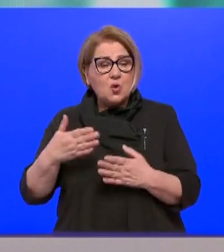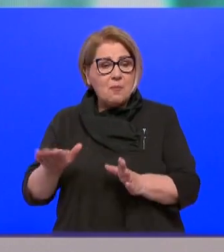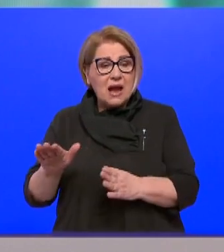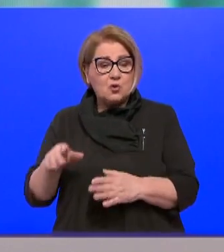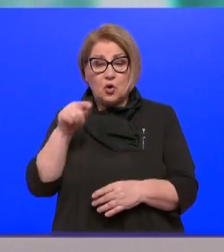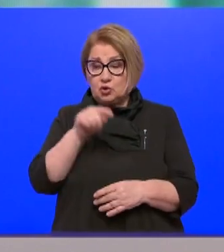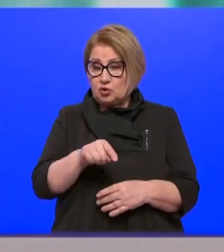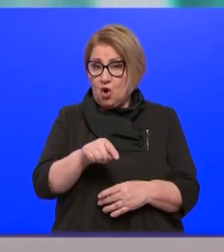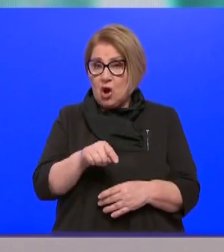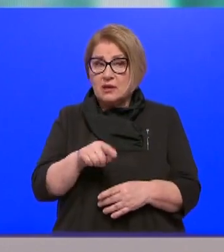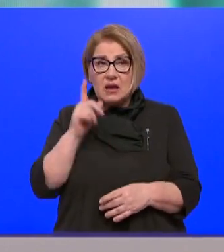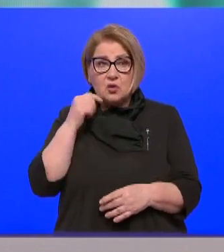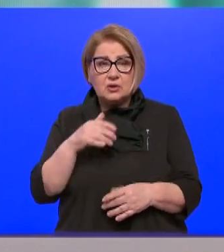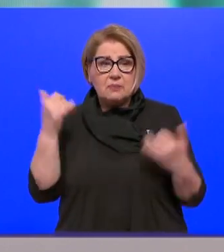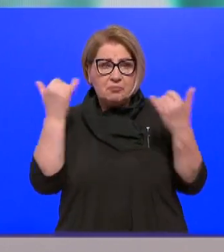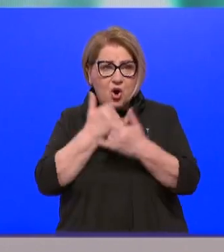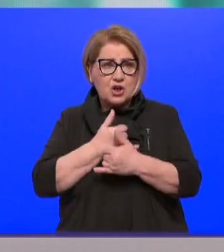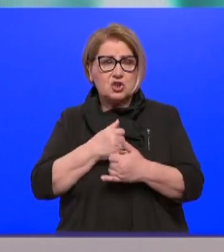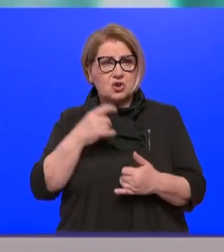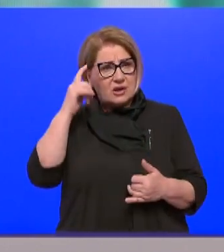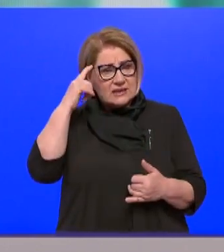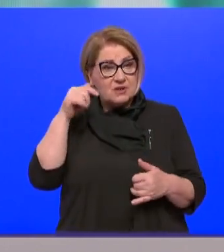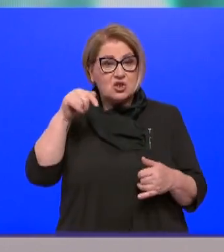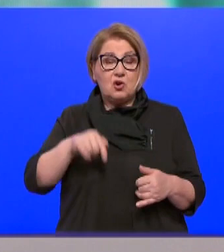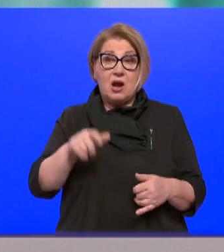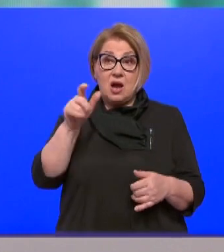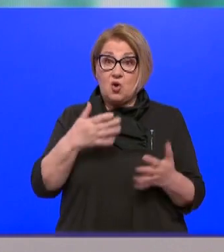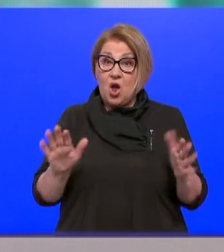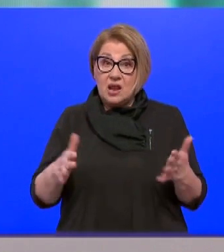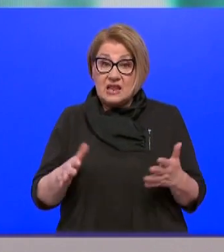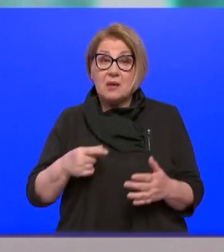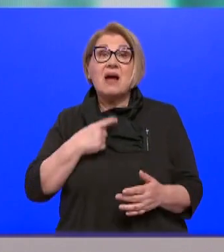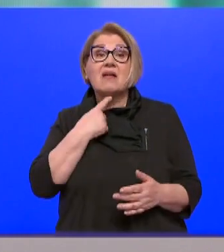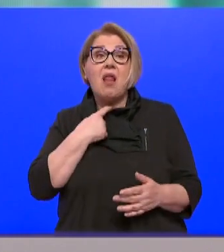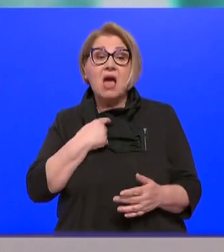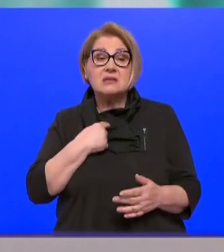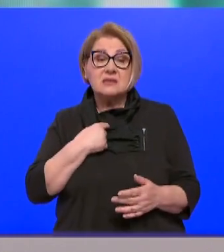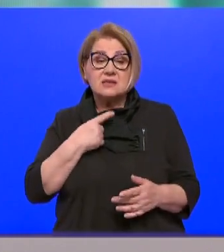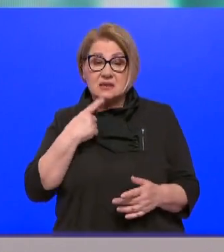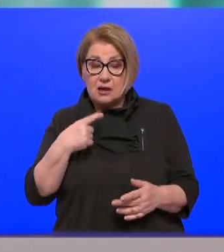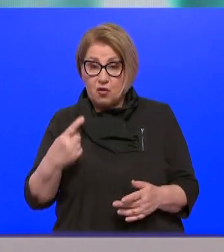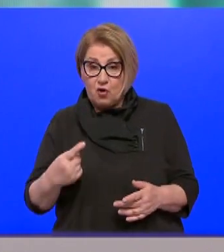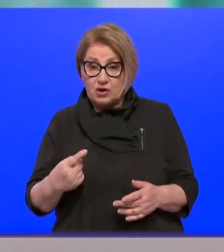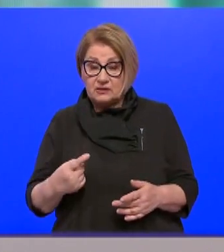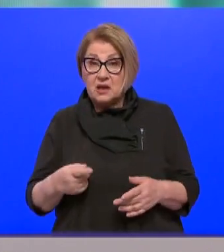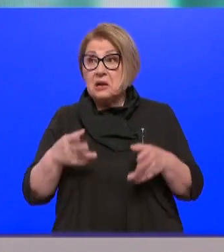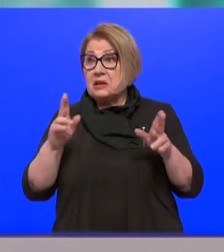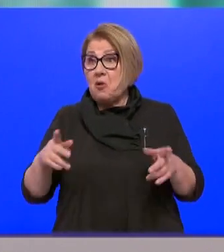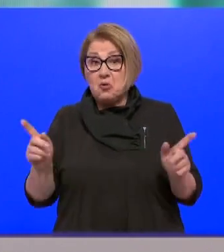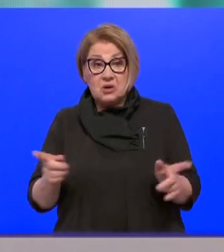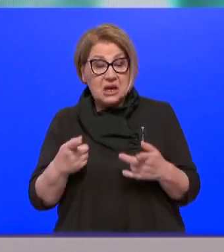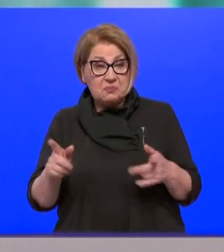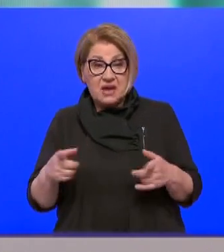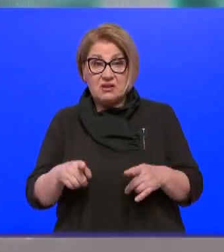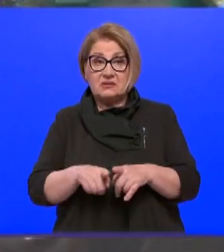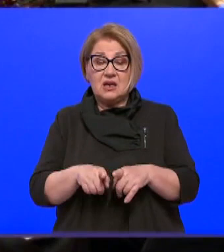zahvaljujem na tome što ste pronijeli tu priču da osobe bez glasnica mogu ne samo naučiti govoriti, nego mogu i pjevati. I to je